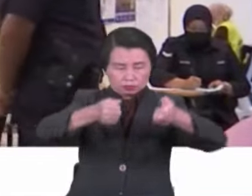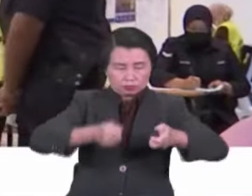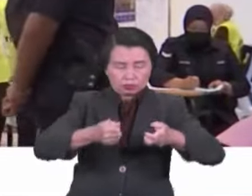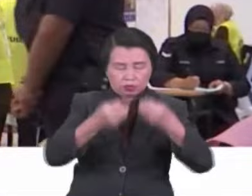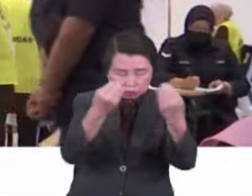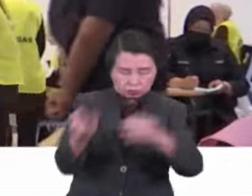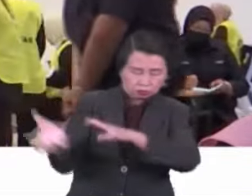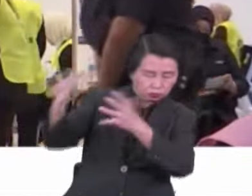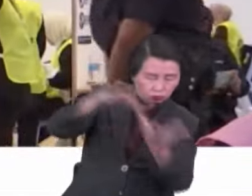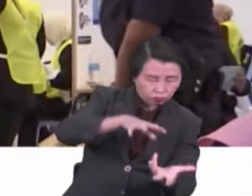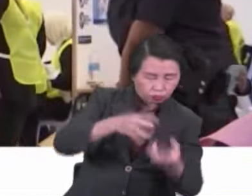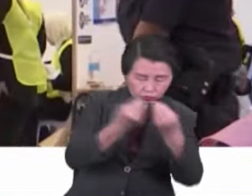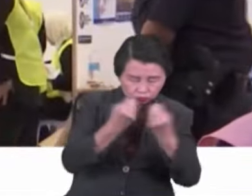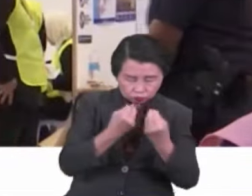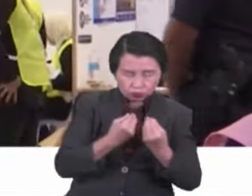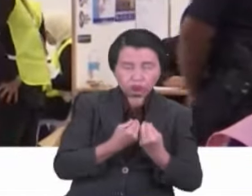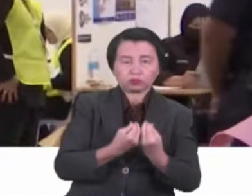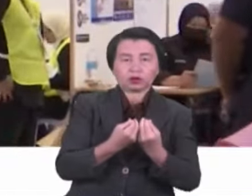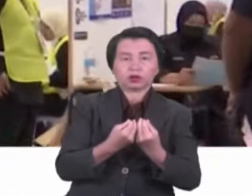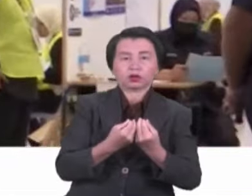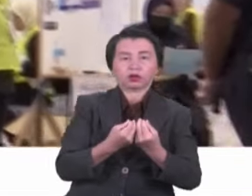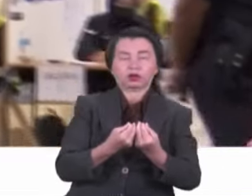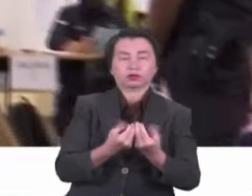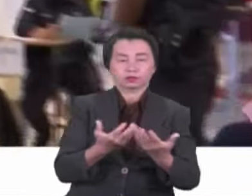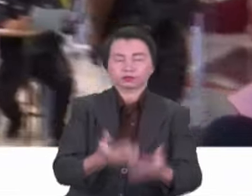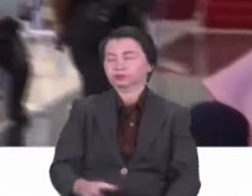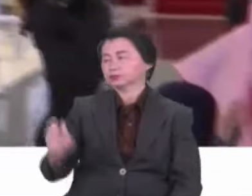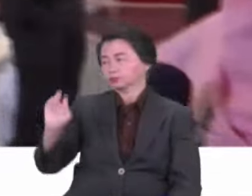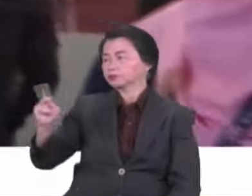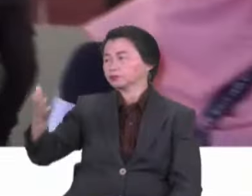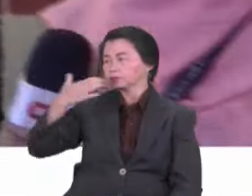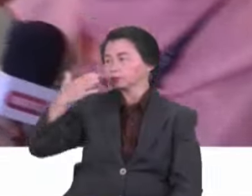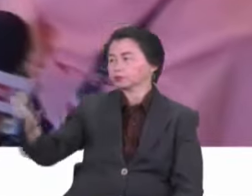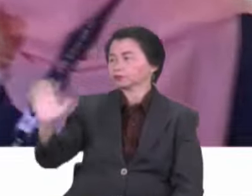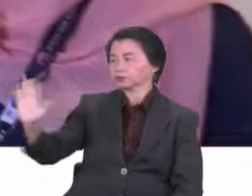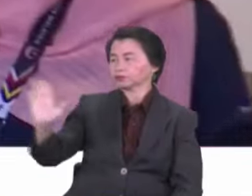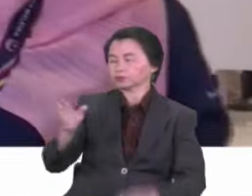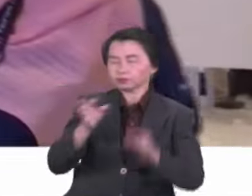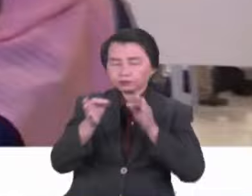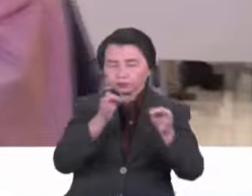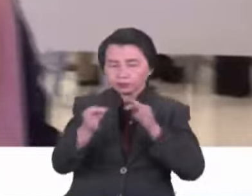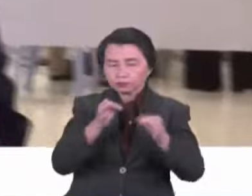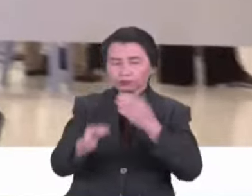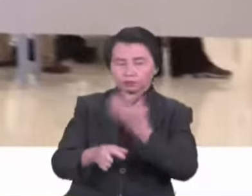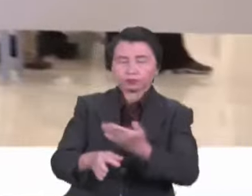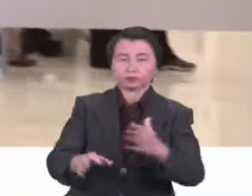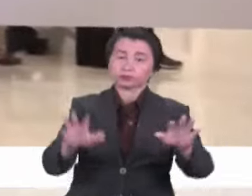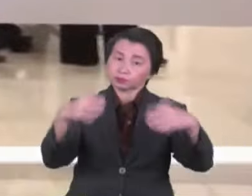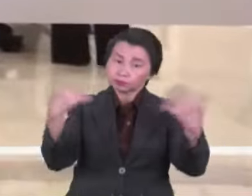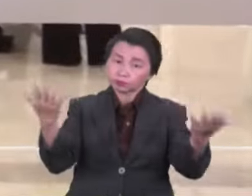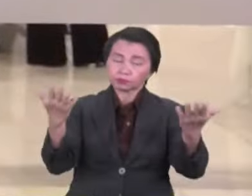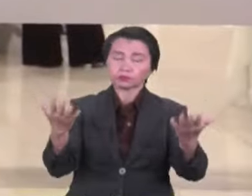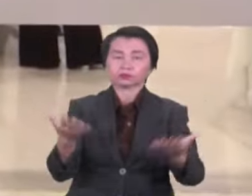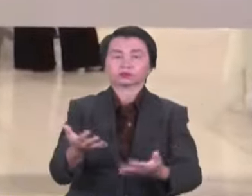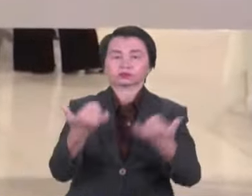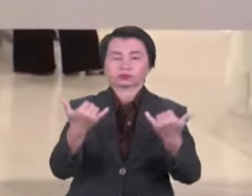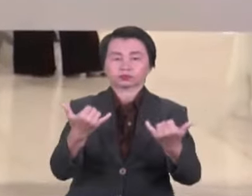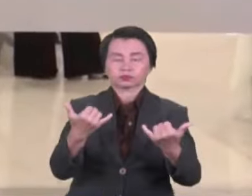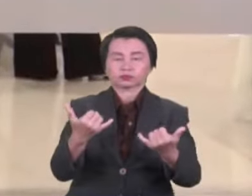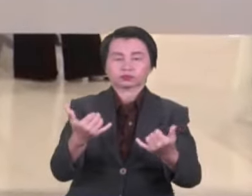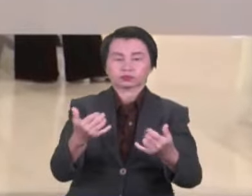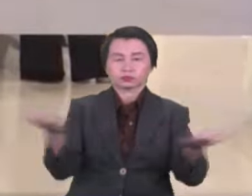penjumlahan undi nanti dengan sebaik mungkin. Baik, terima kasih banyak Cik Khairi atas perkongsian itu. Baik, sekian dahulu perkembangan